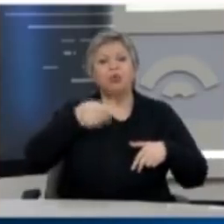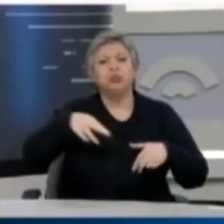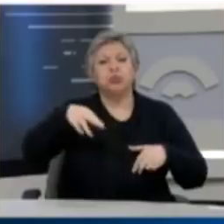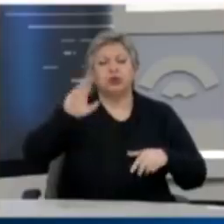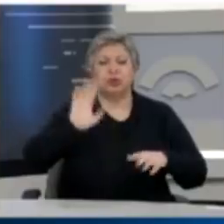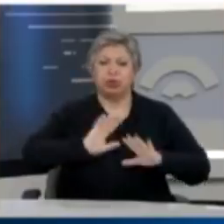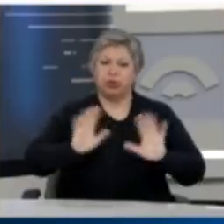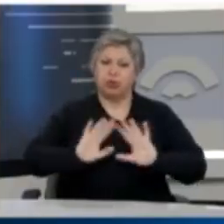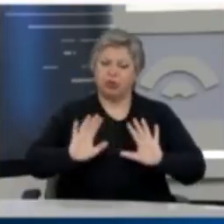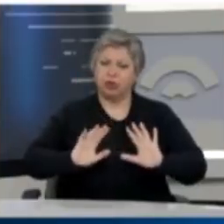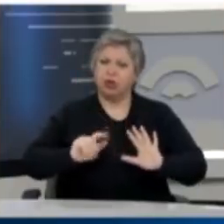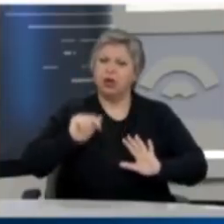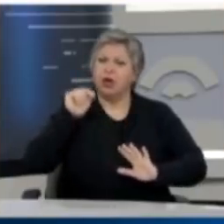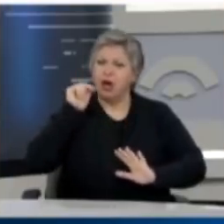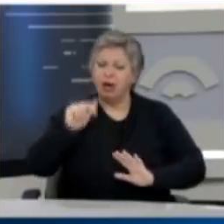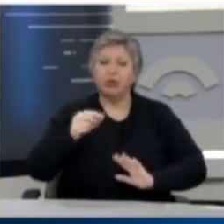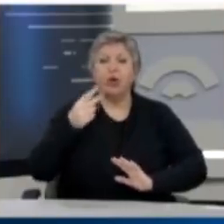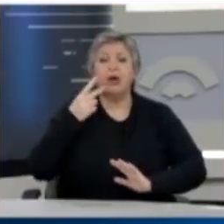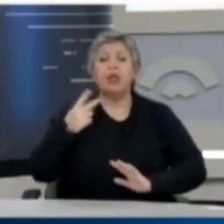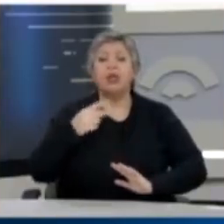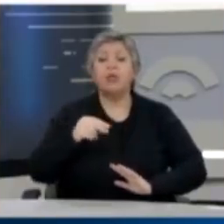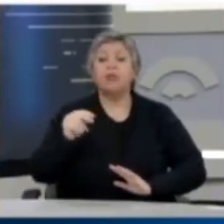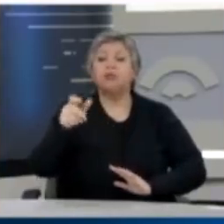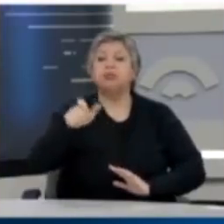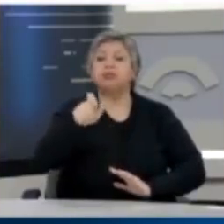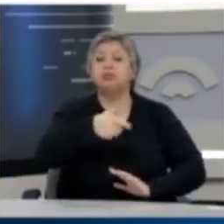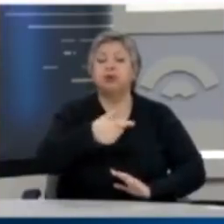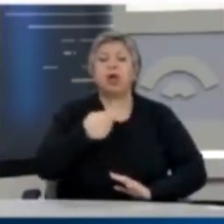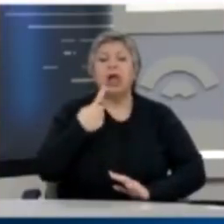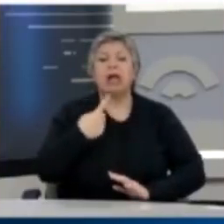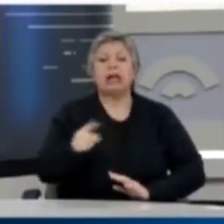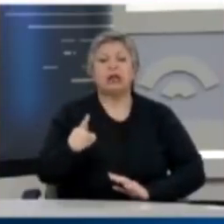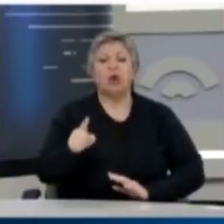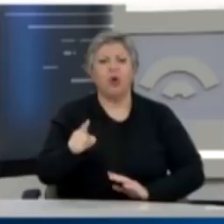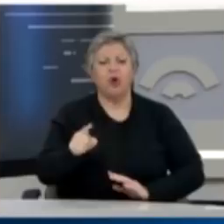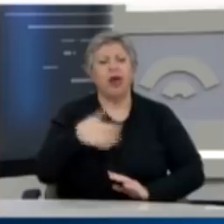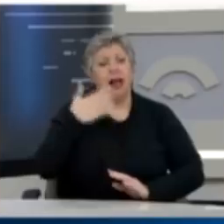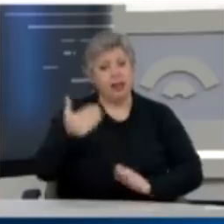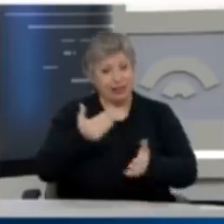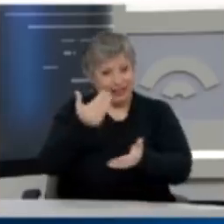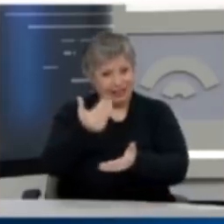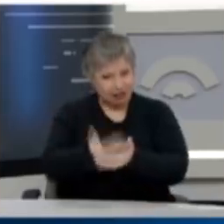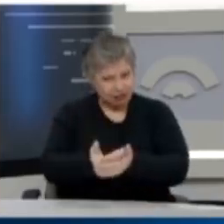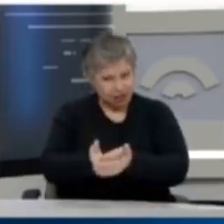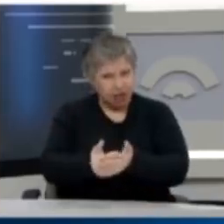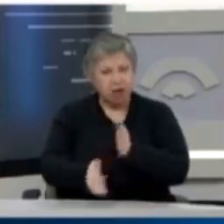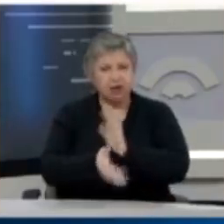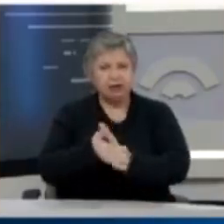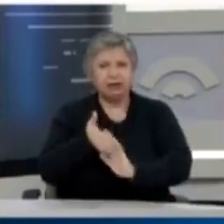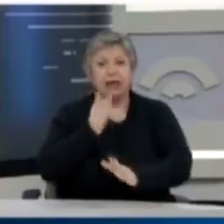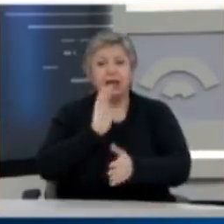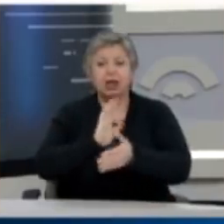το ζητά ένας περιορισμένος αριθμός βουλευτών, για παράδειγμα 100 βουλευτές. Και εκεί να σταματάει η εμπλοκή της